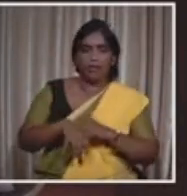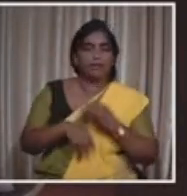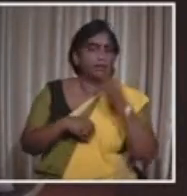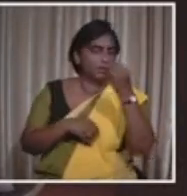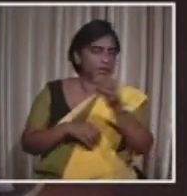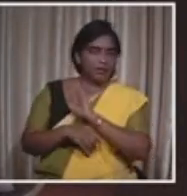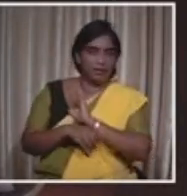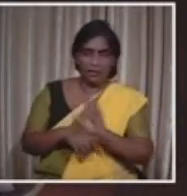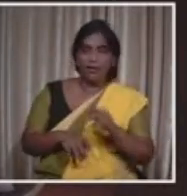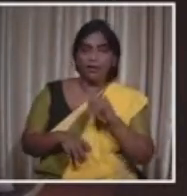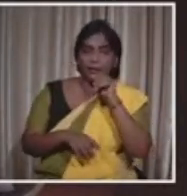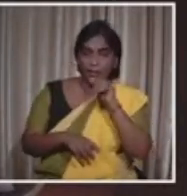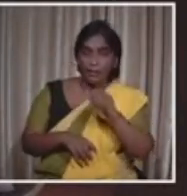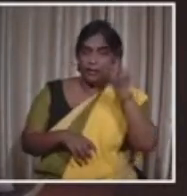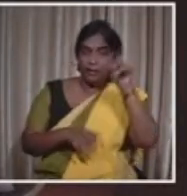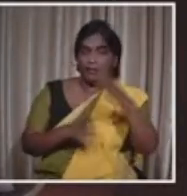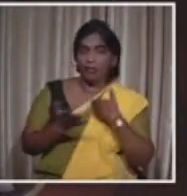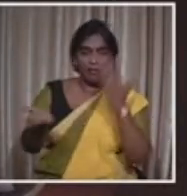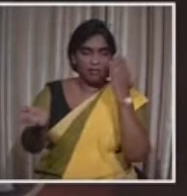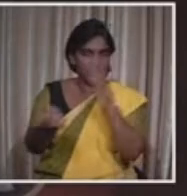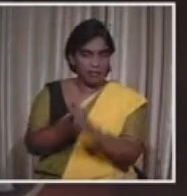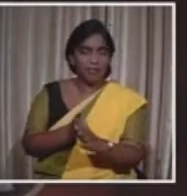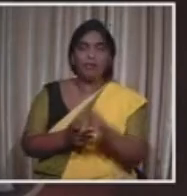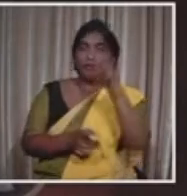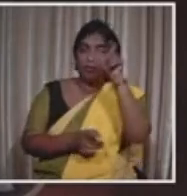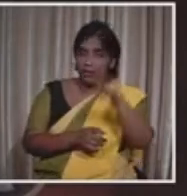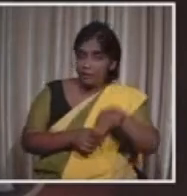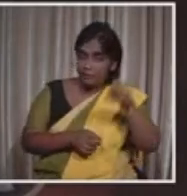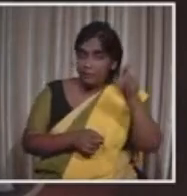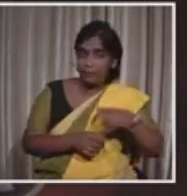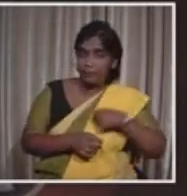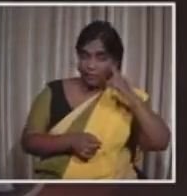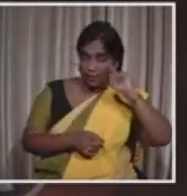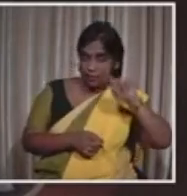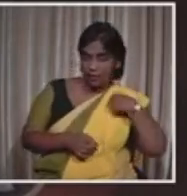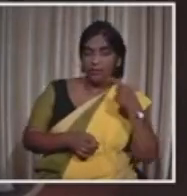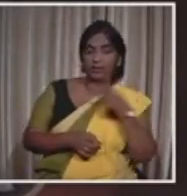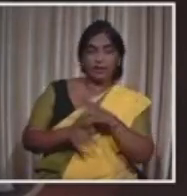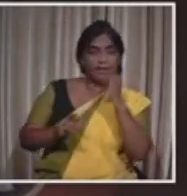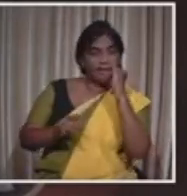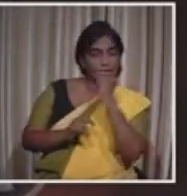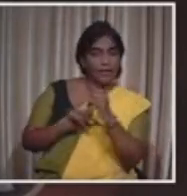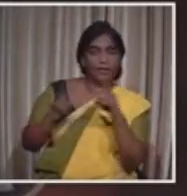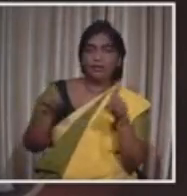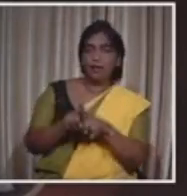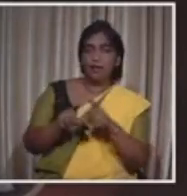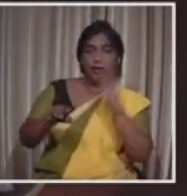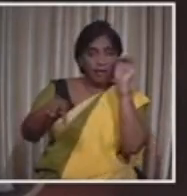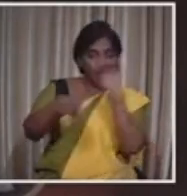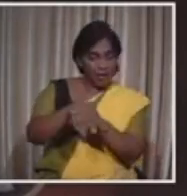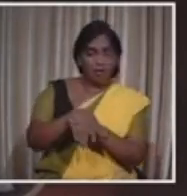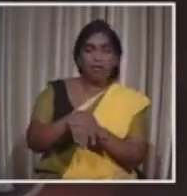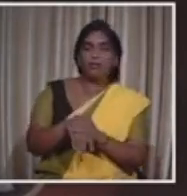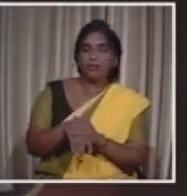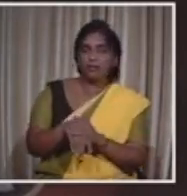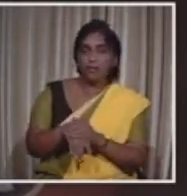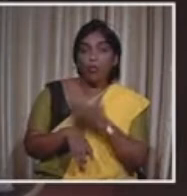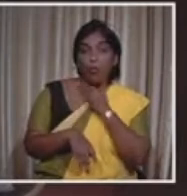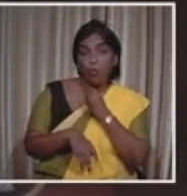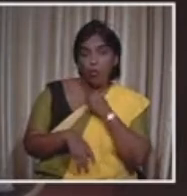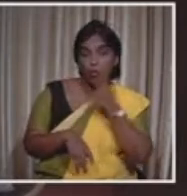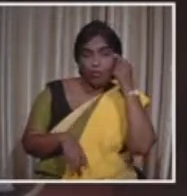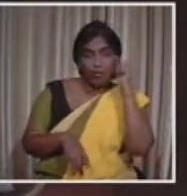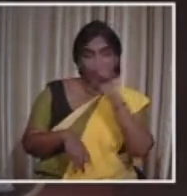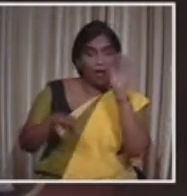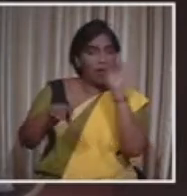නැහැ. කිසිම කෙනෙක් බේරන්න, කිසිම කෙනෙක් හිතාමතාම වැරදි ආකාරයට අල්ලවන්න, බොරු චෝදනා